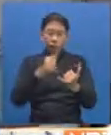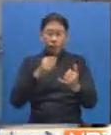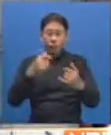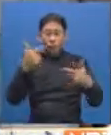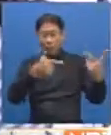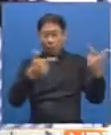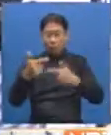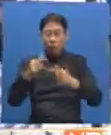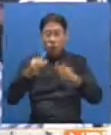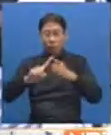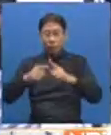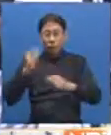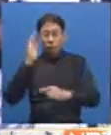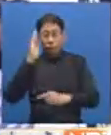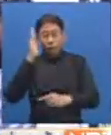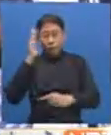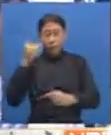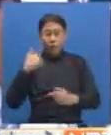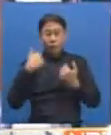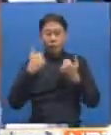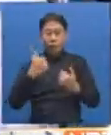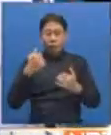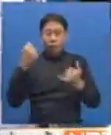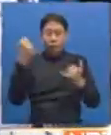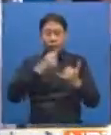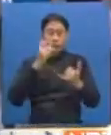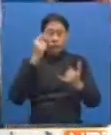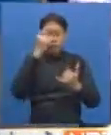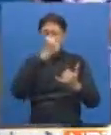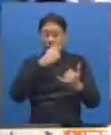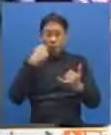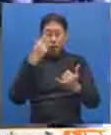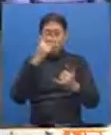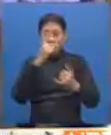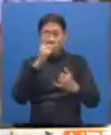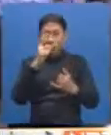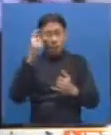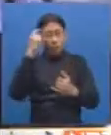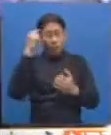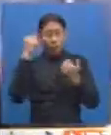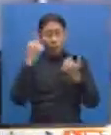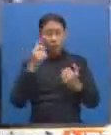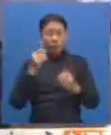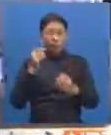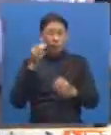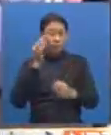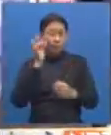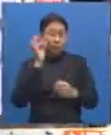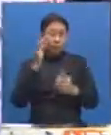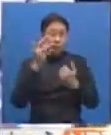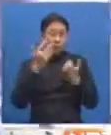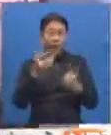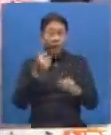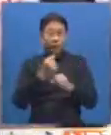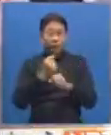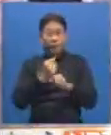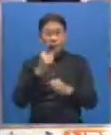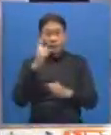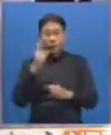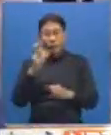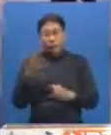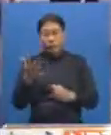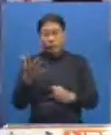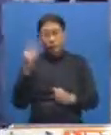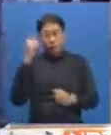ปากเสียงกับเพื่อนชายแล้วก็มีรอยพกช้ำที่ใบหน้านั้นจากการตรวจสอบยืนยันว่าบาดแผลดังกล่าวค่ะไม่สามารถทำให้เสียชีวิต